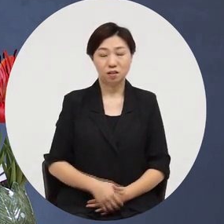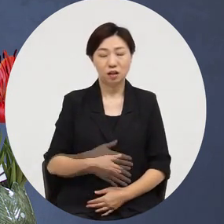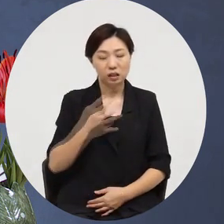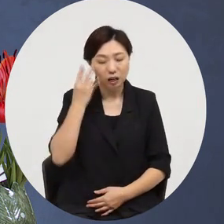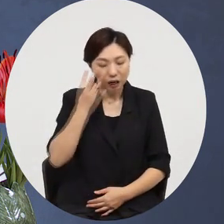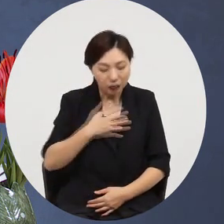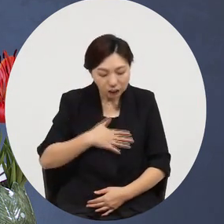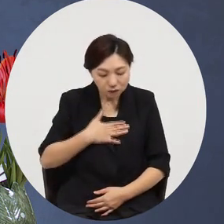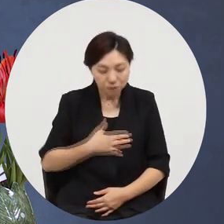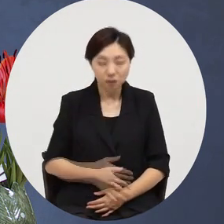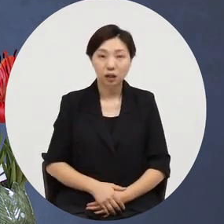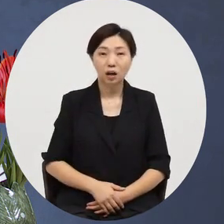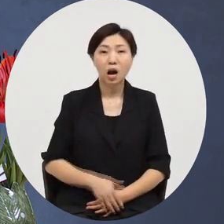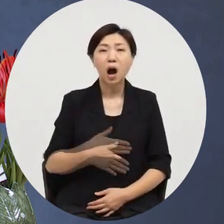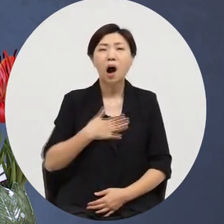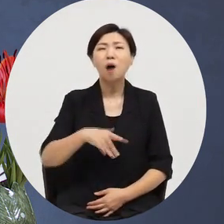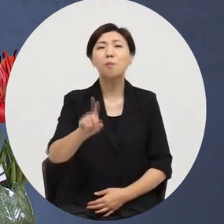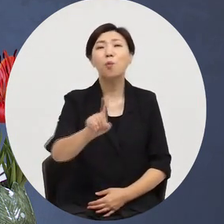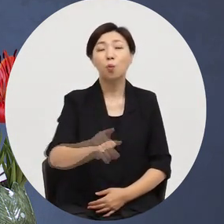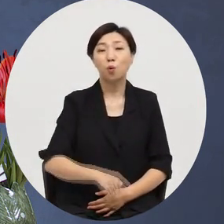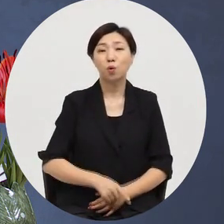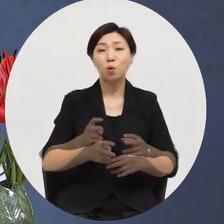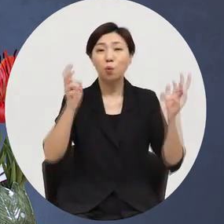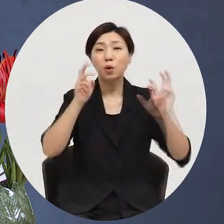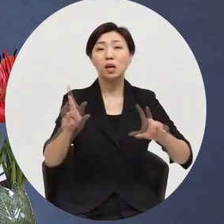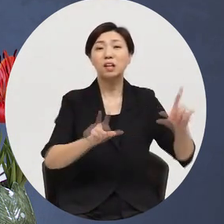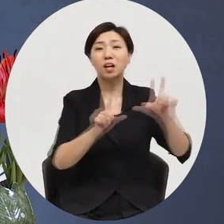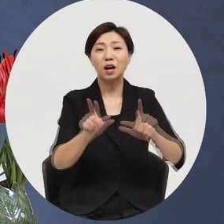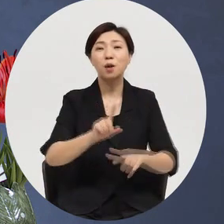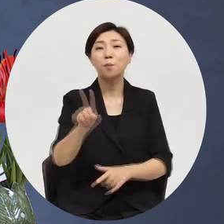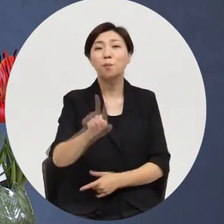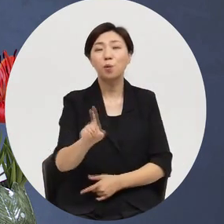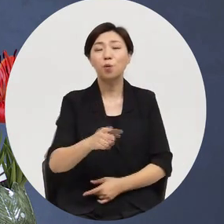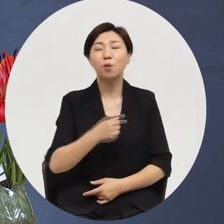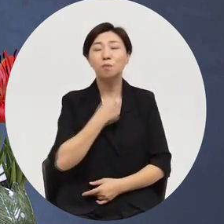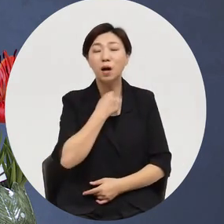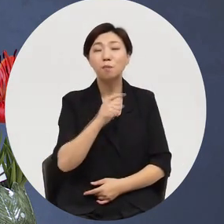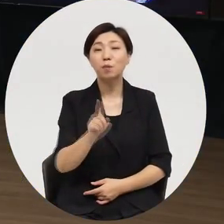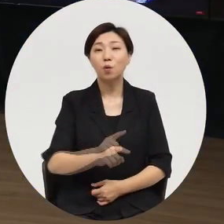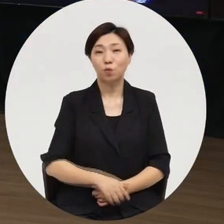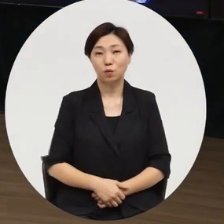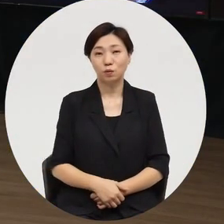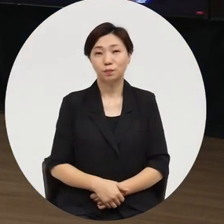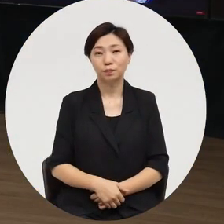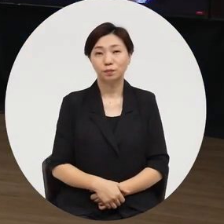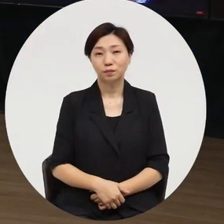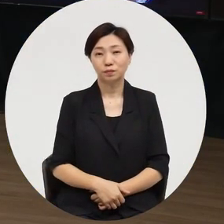알겠습니다. 뭘 알았어요? 한번 얘기해 봐요. 앞으로 그럼 회사에서 어떻게 하면 되겠어?